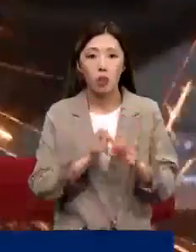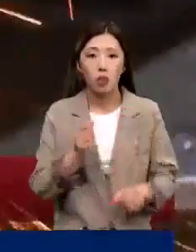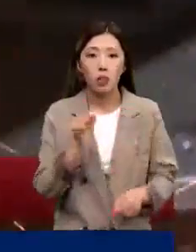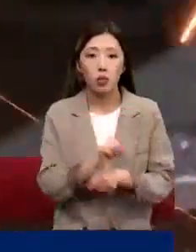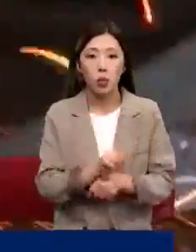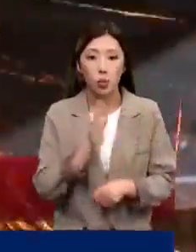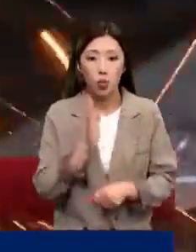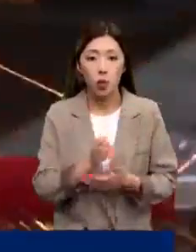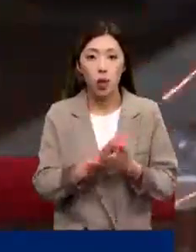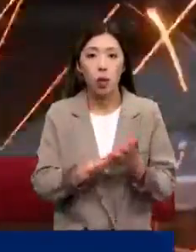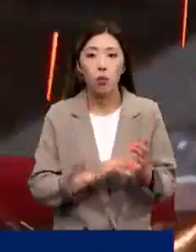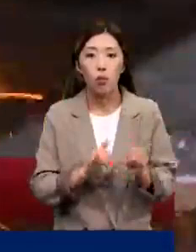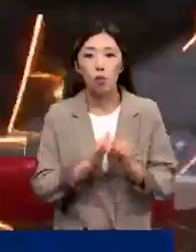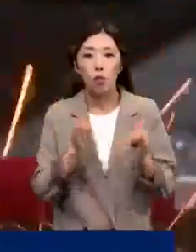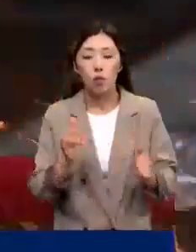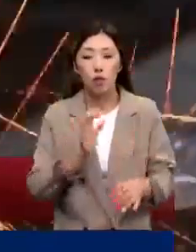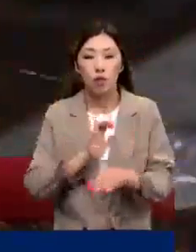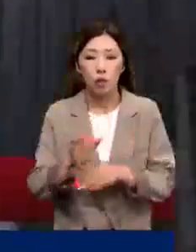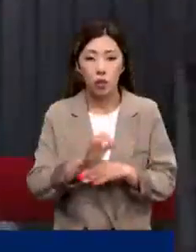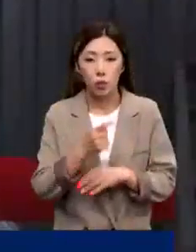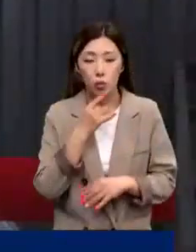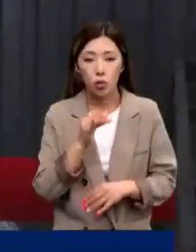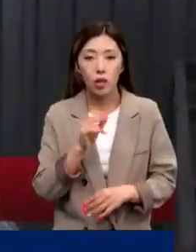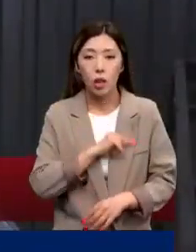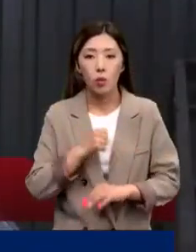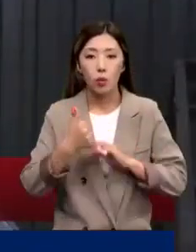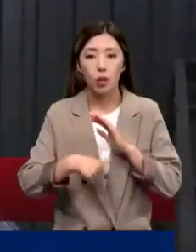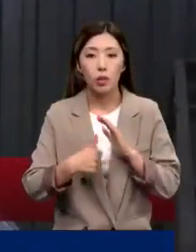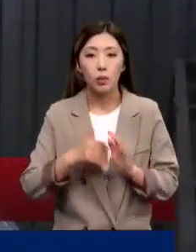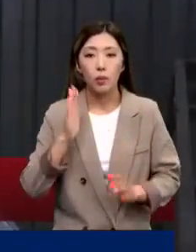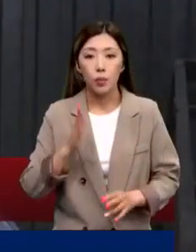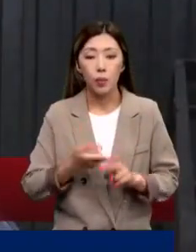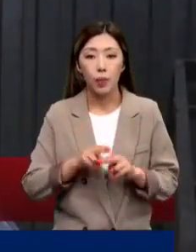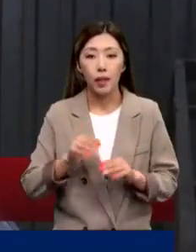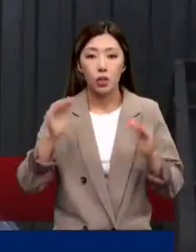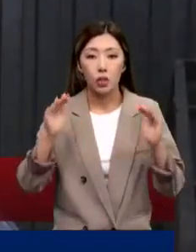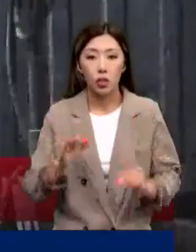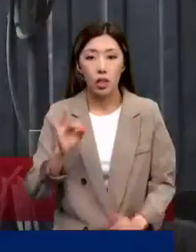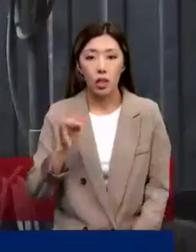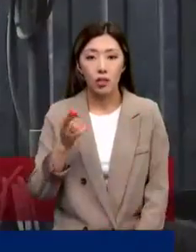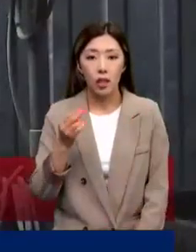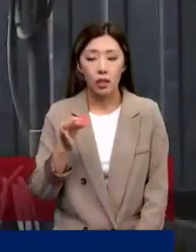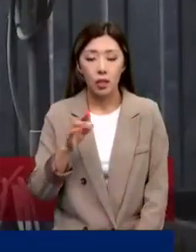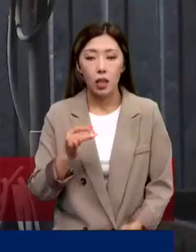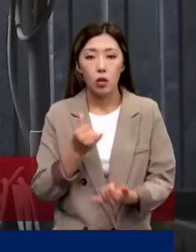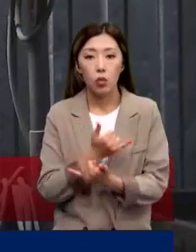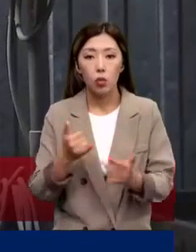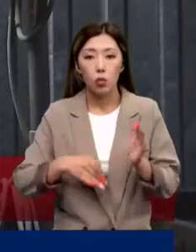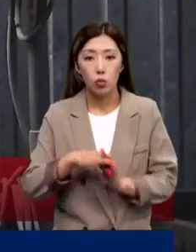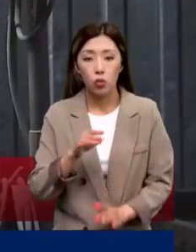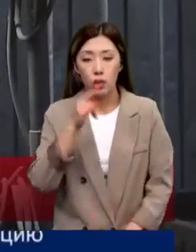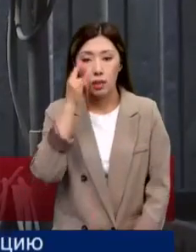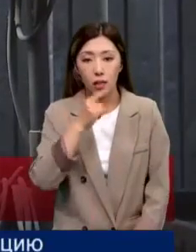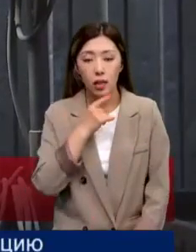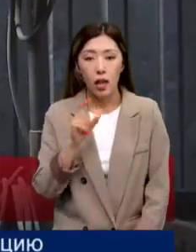которым последует увеличение импорта и безработицы. И поэтому за снижение инфляции и улучшение благосостояния казахстанцев, по мнению